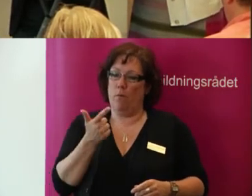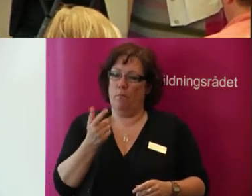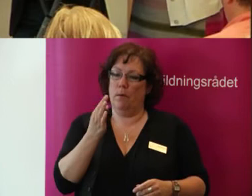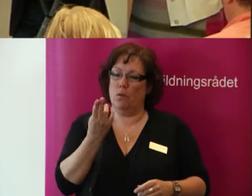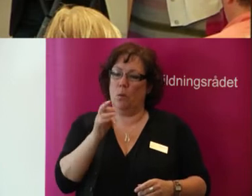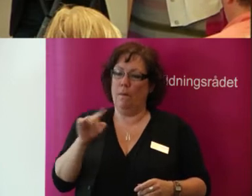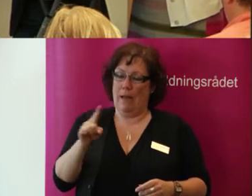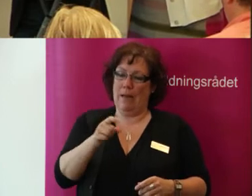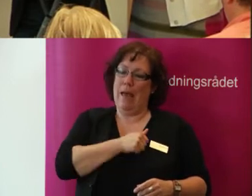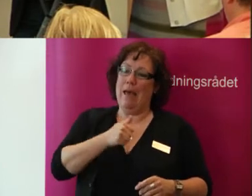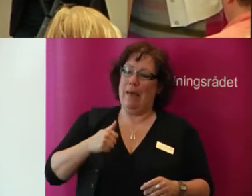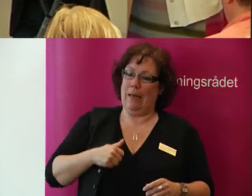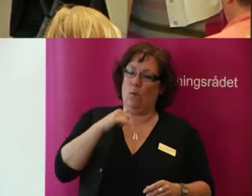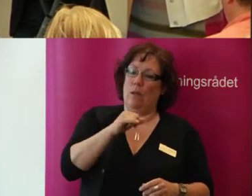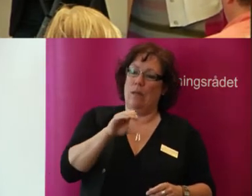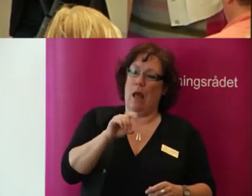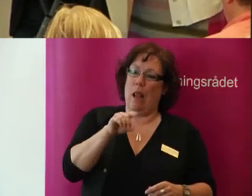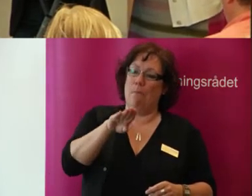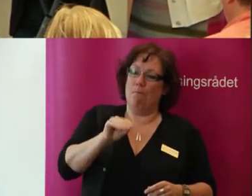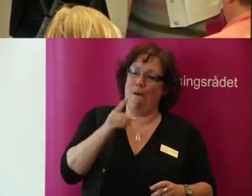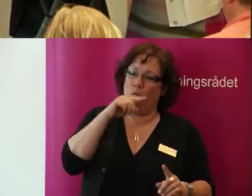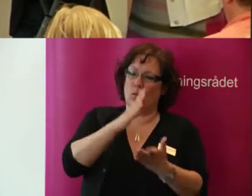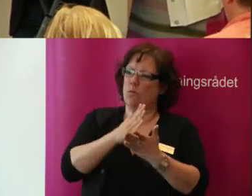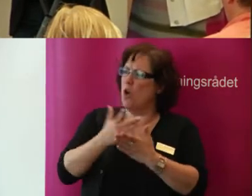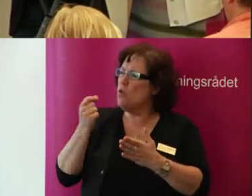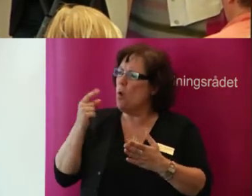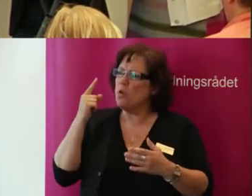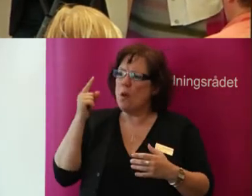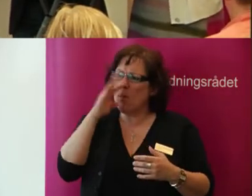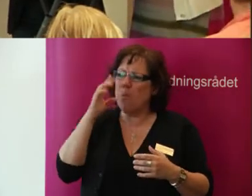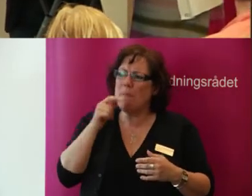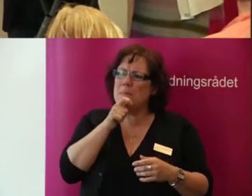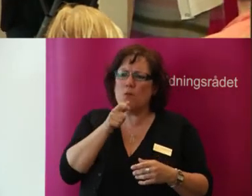är rektor för folk. Det är något problem